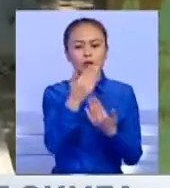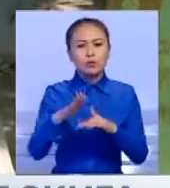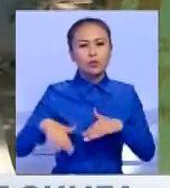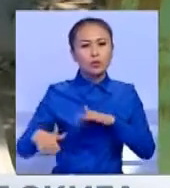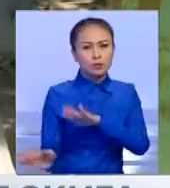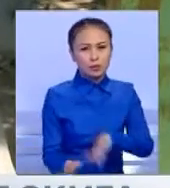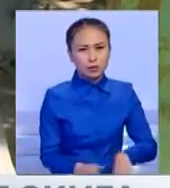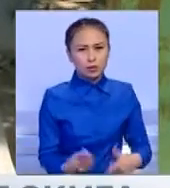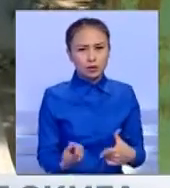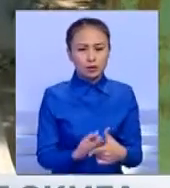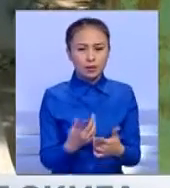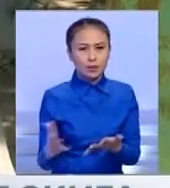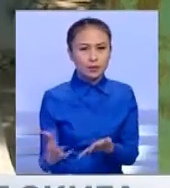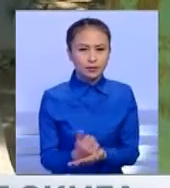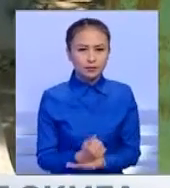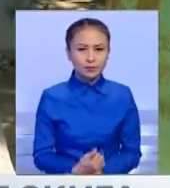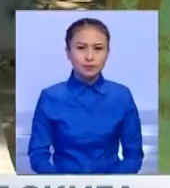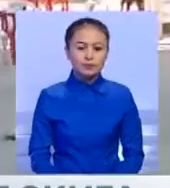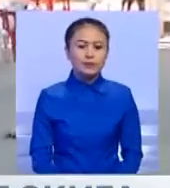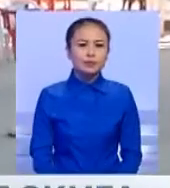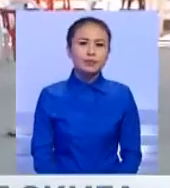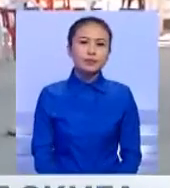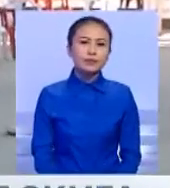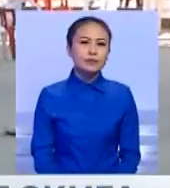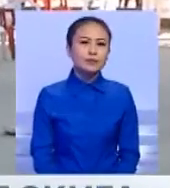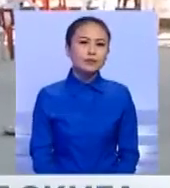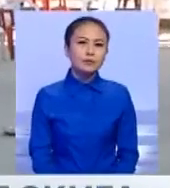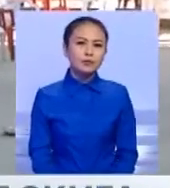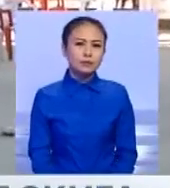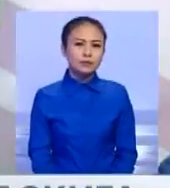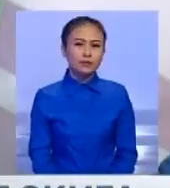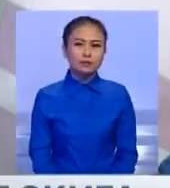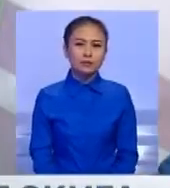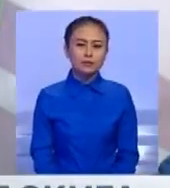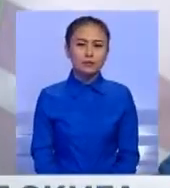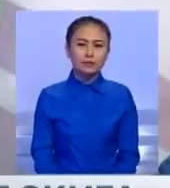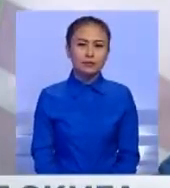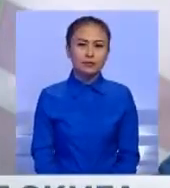кейіннен олардың мүрделері табылған болатын.